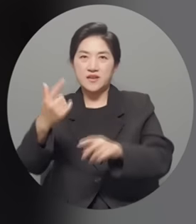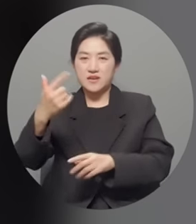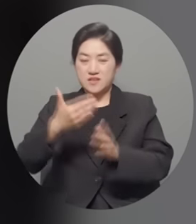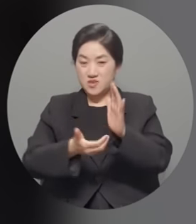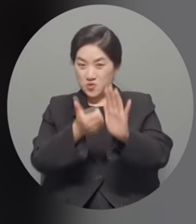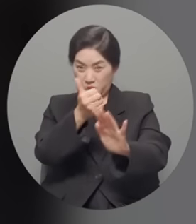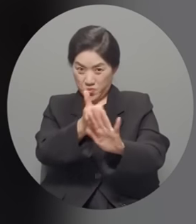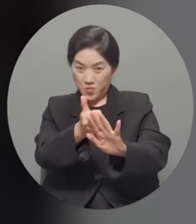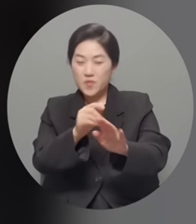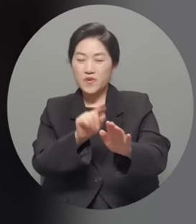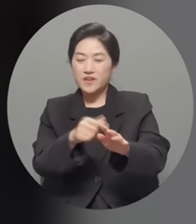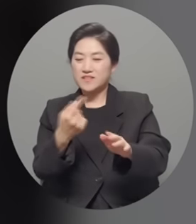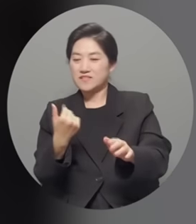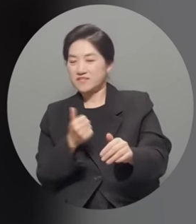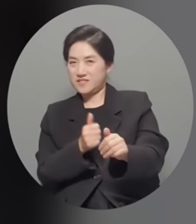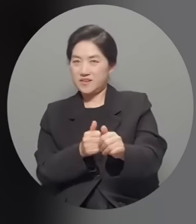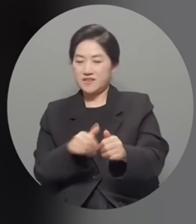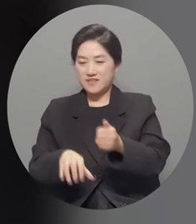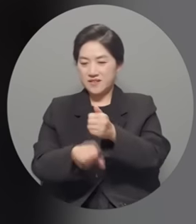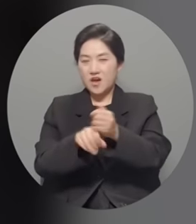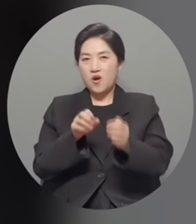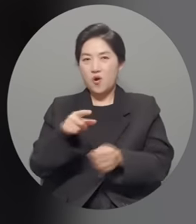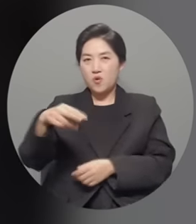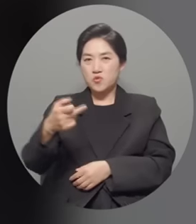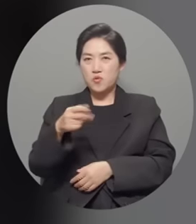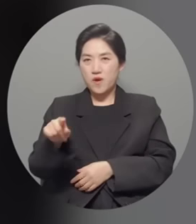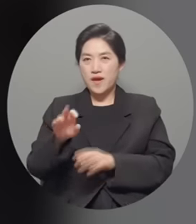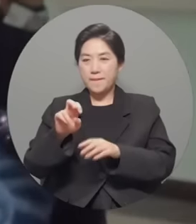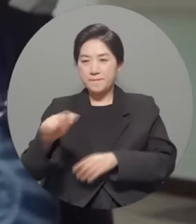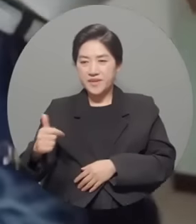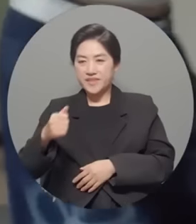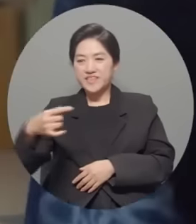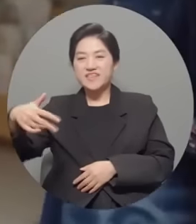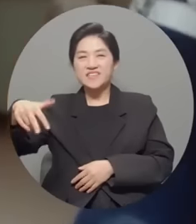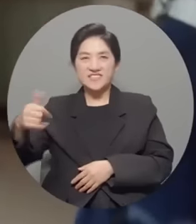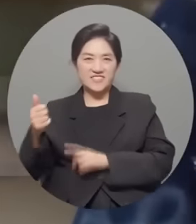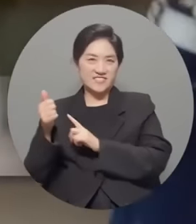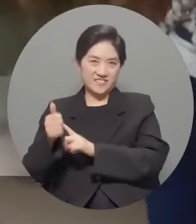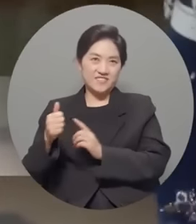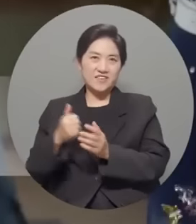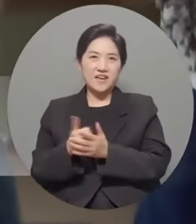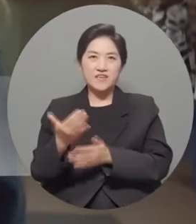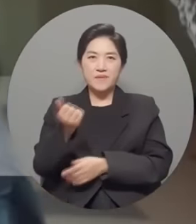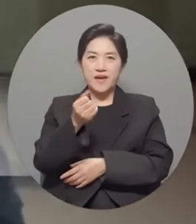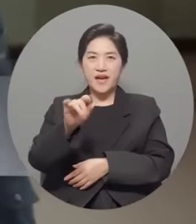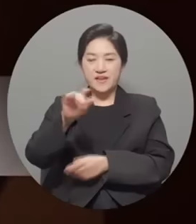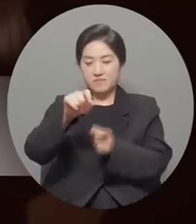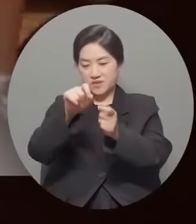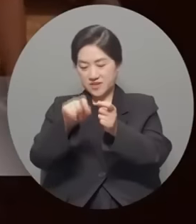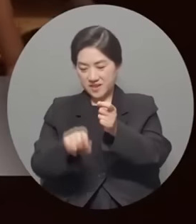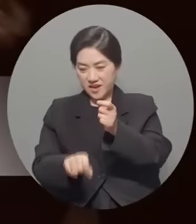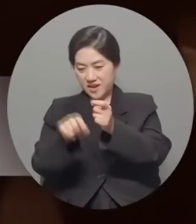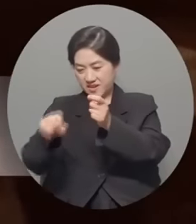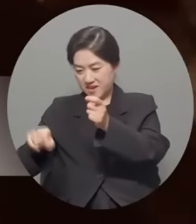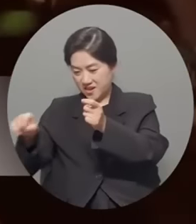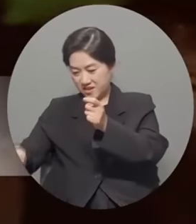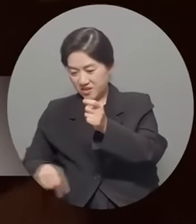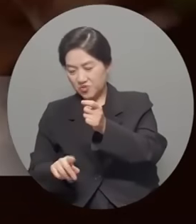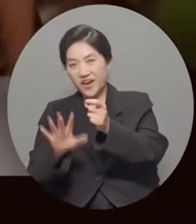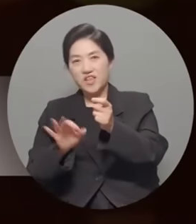뒤엔 소속사 어두어의 미니진 대표가 있었습니다. 그런데 하이브의 산하 레이블 중 하나였던